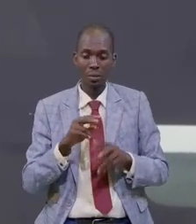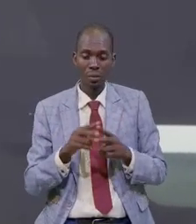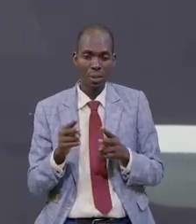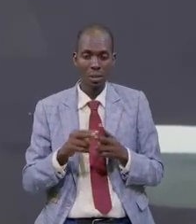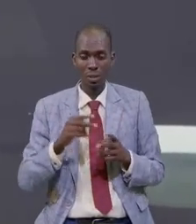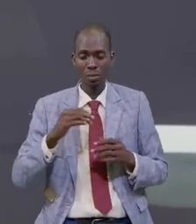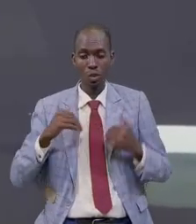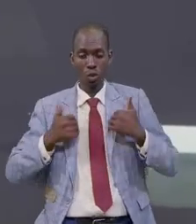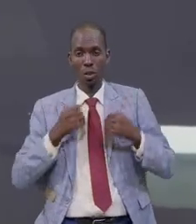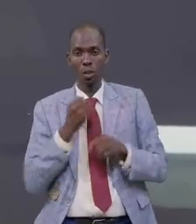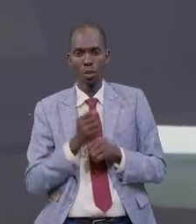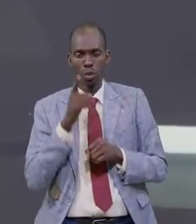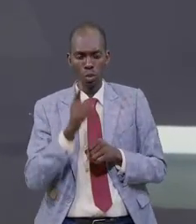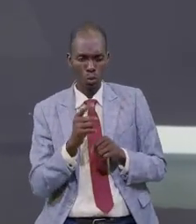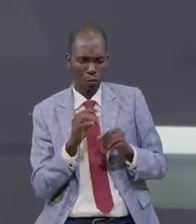comment